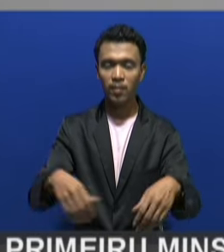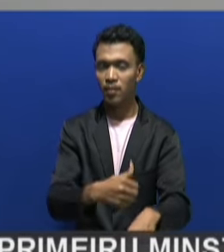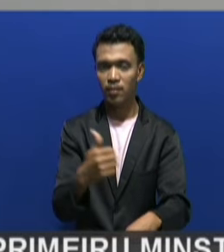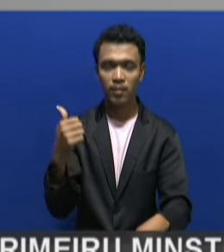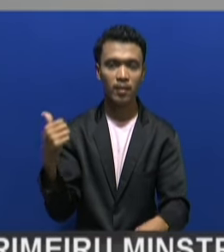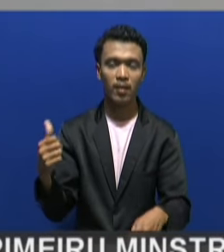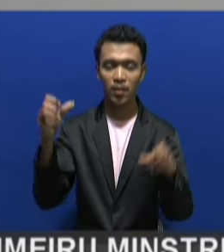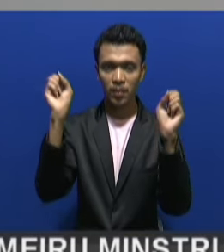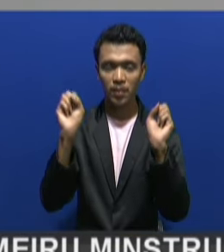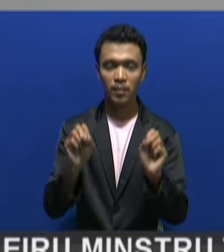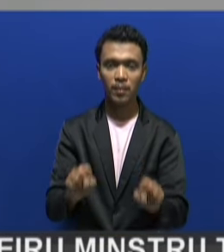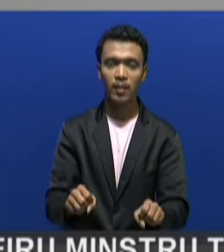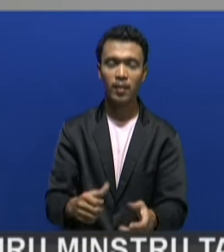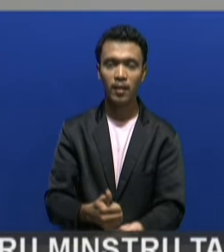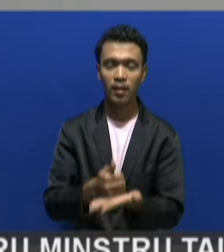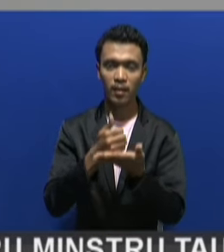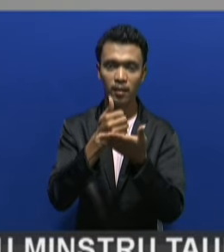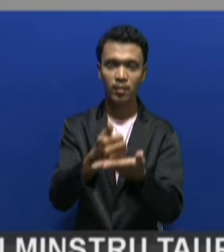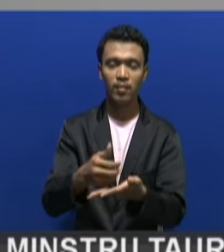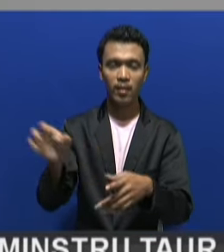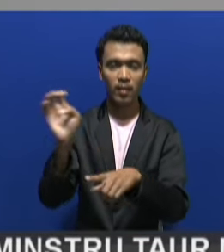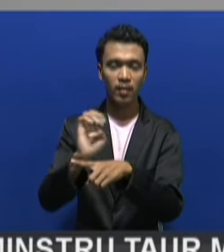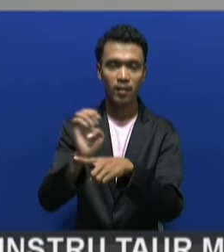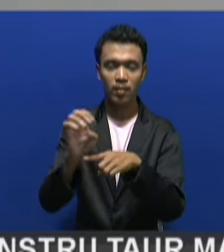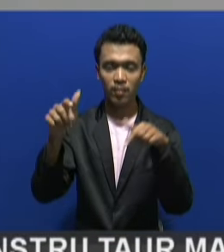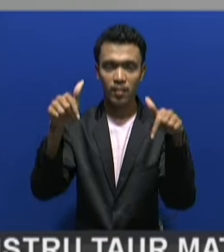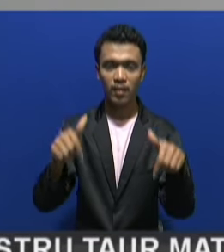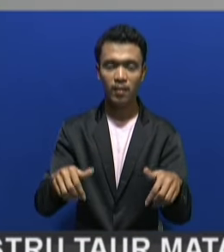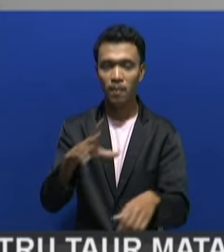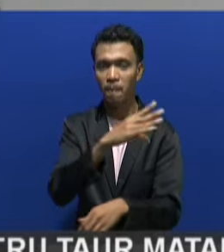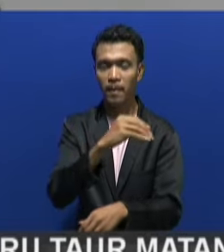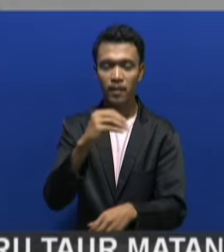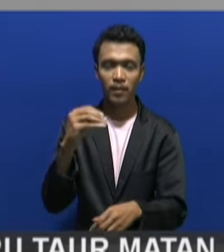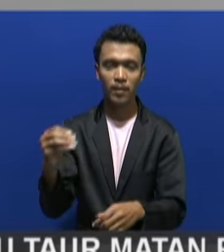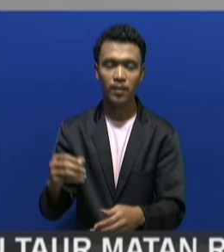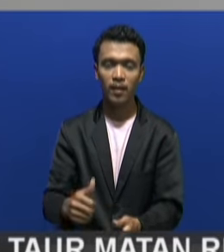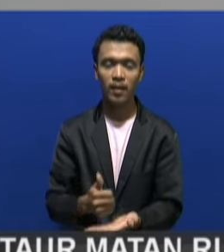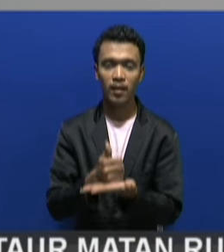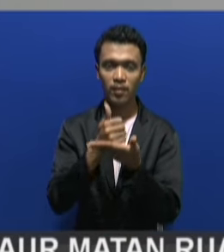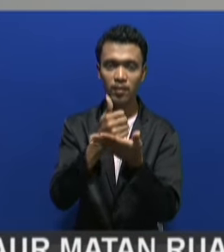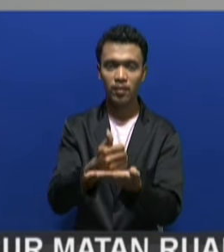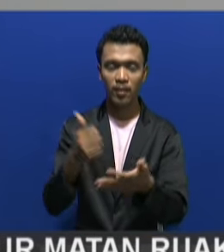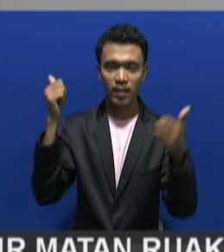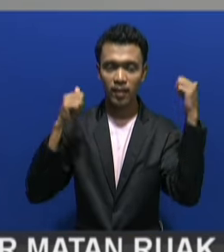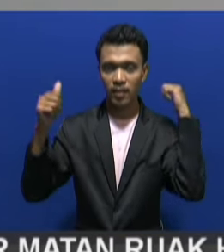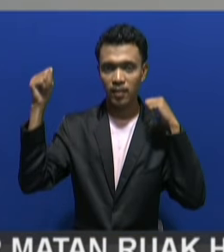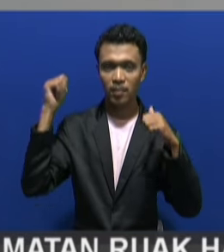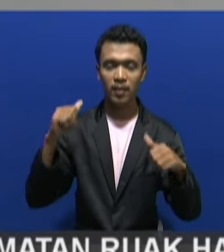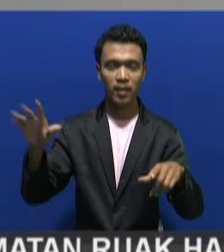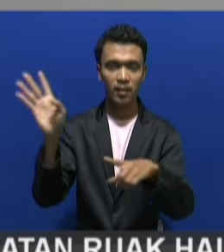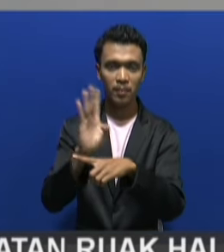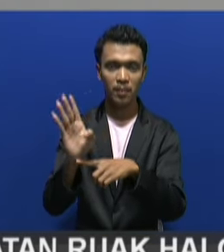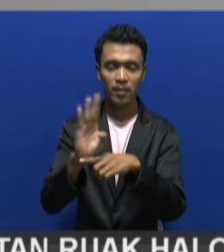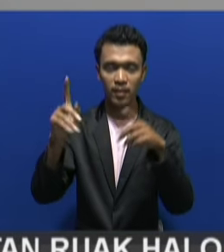yang bisa memajukan perekonomian di sini dan juga kemudian mengembangkan aktivitas perdagangan